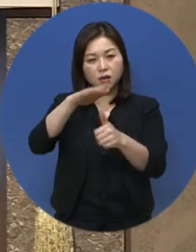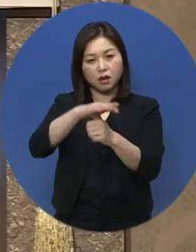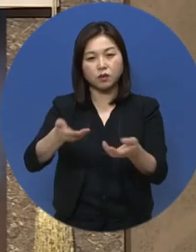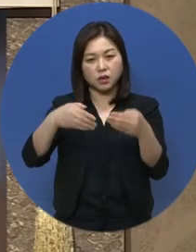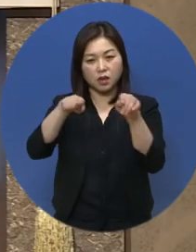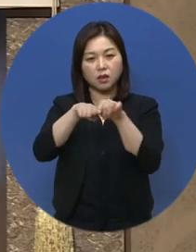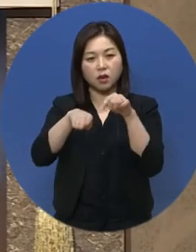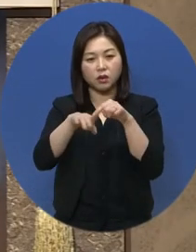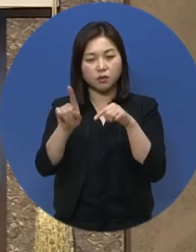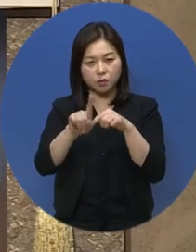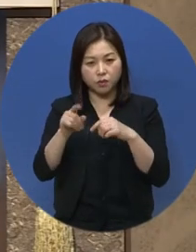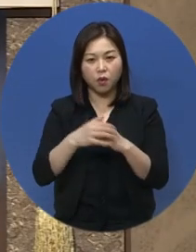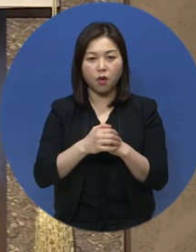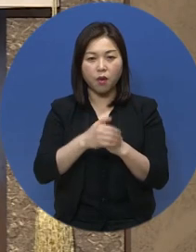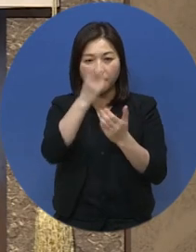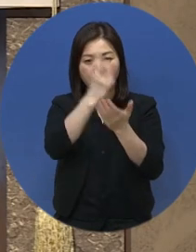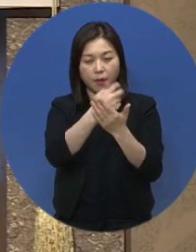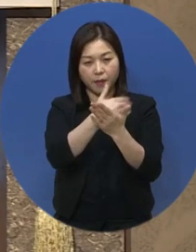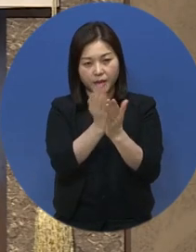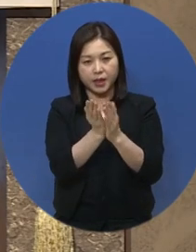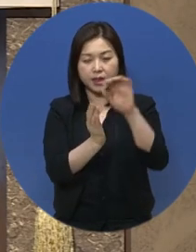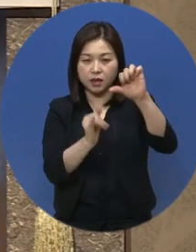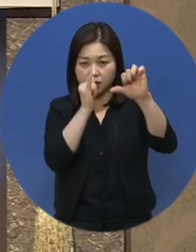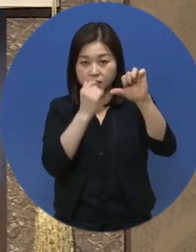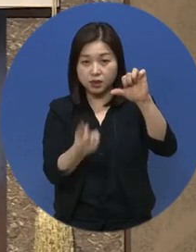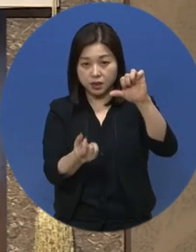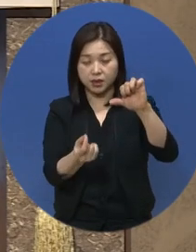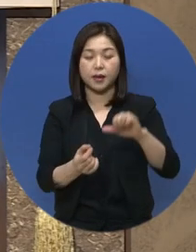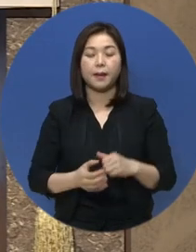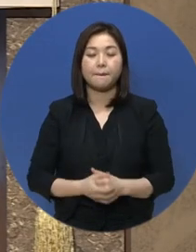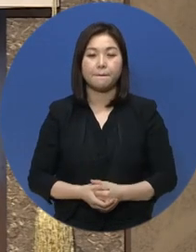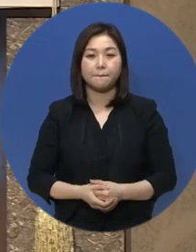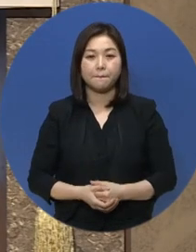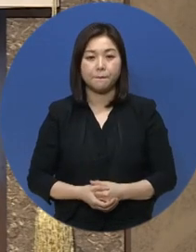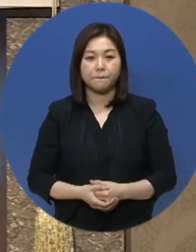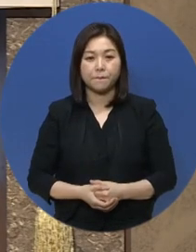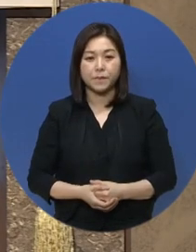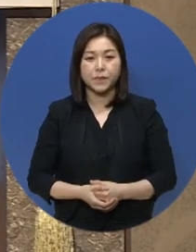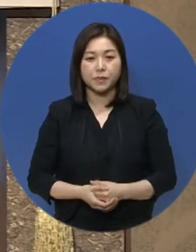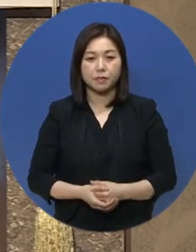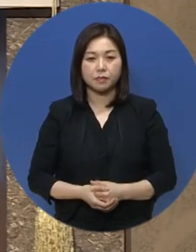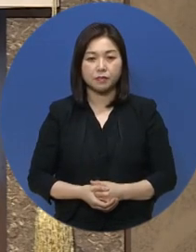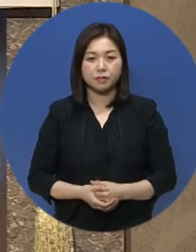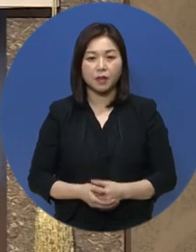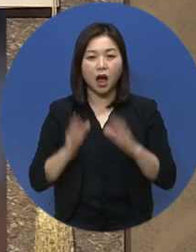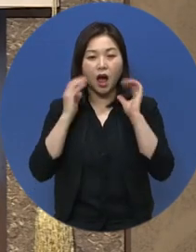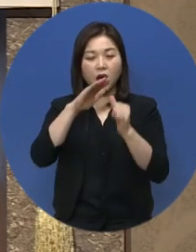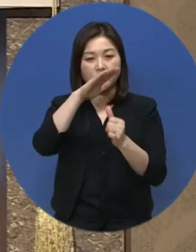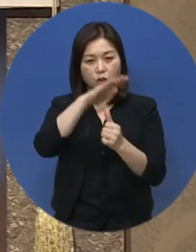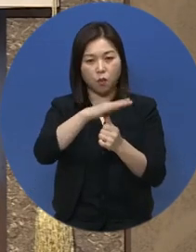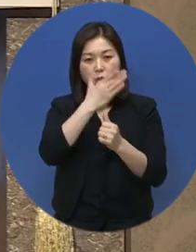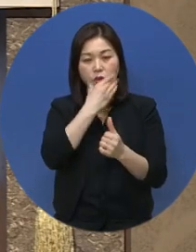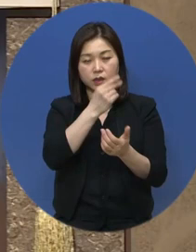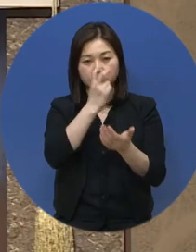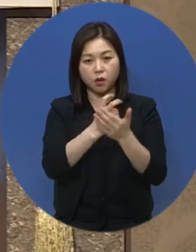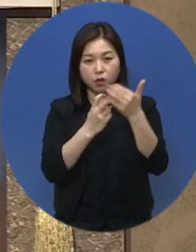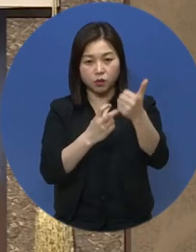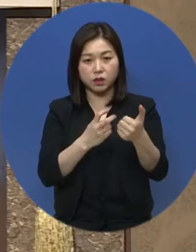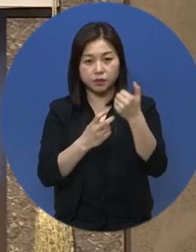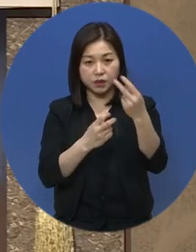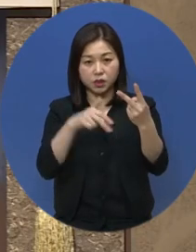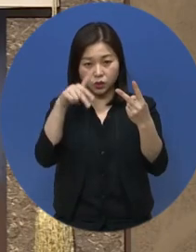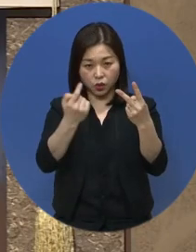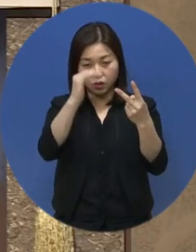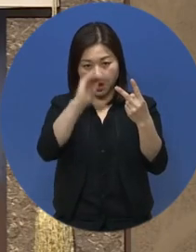그 지침에 다섯 가지 프로그램을 할 수 있게 돼 있어요. 어떻게 보면 이게 네. 아동복지법 제52조 내에 다 담겨져